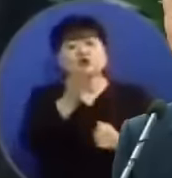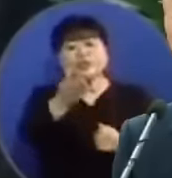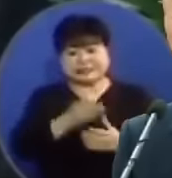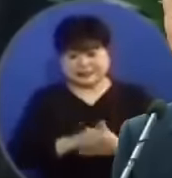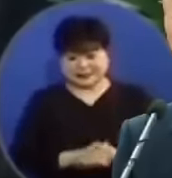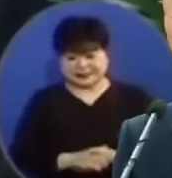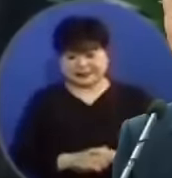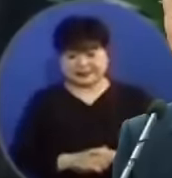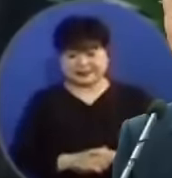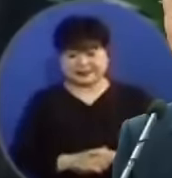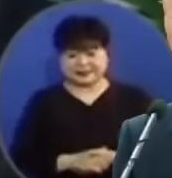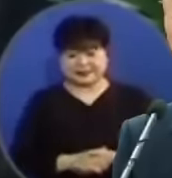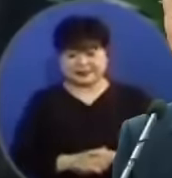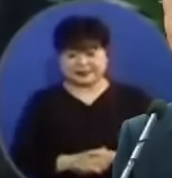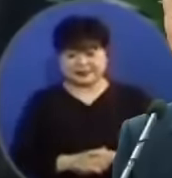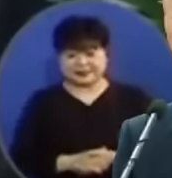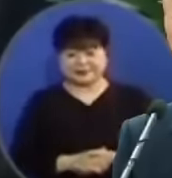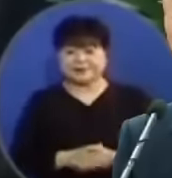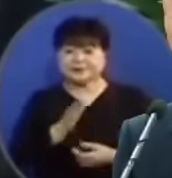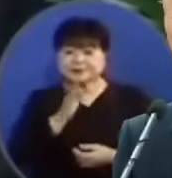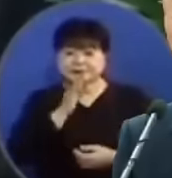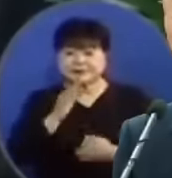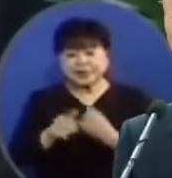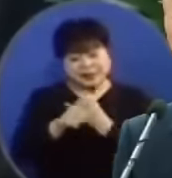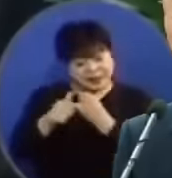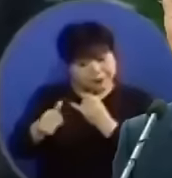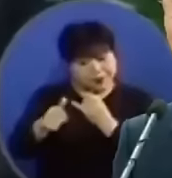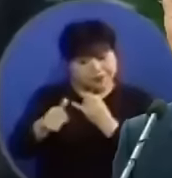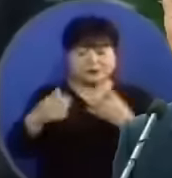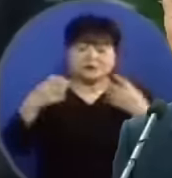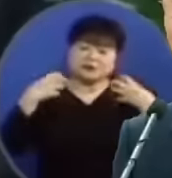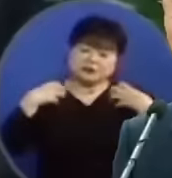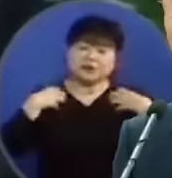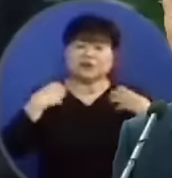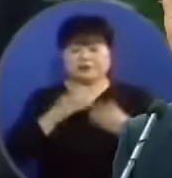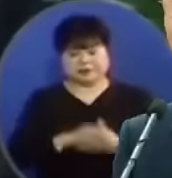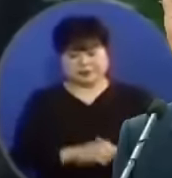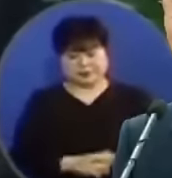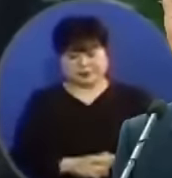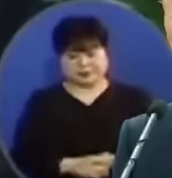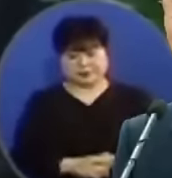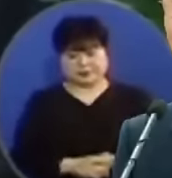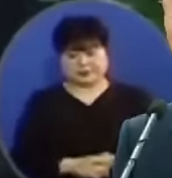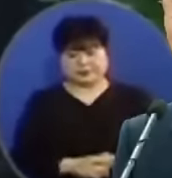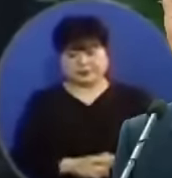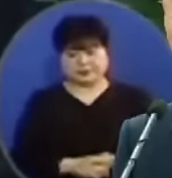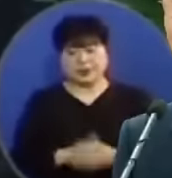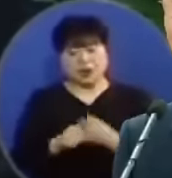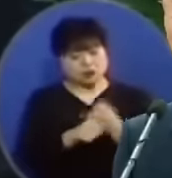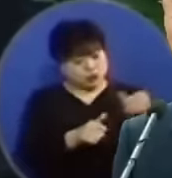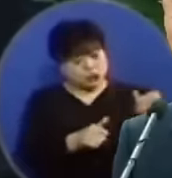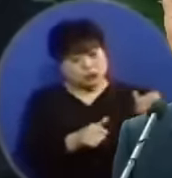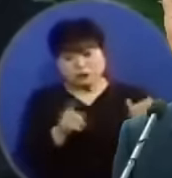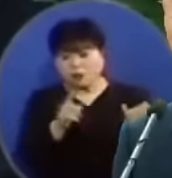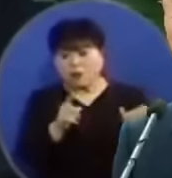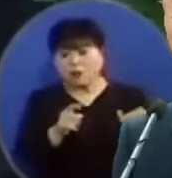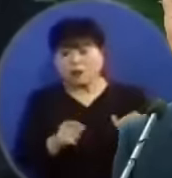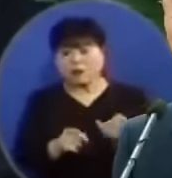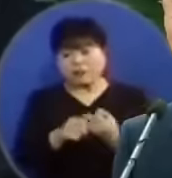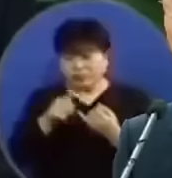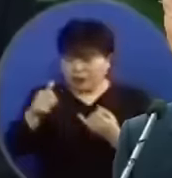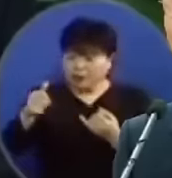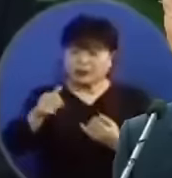것입니다. 그게 남편의 책임이요 의무인 것입니다. 또 아내도